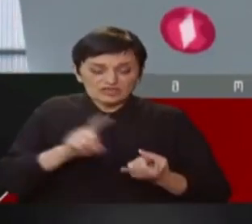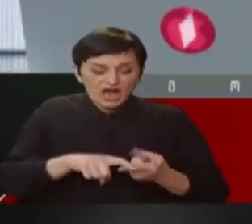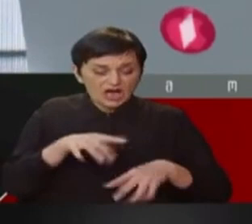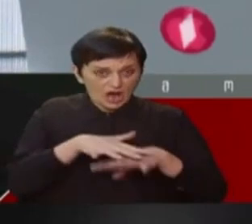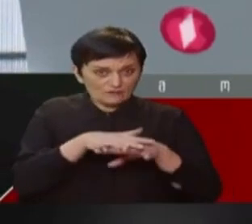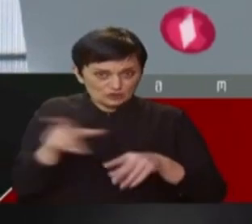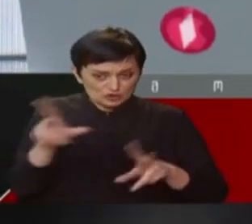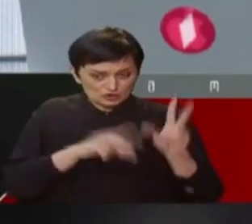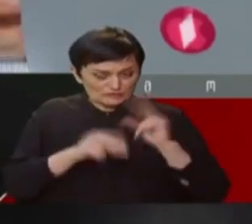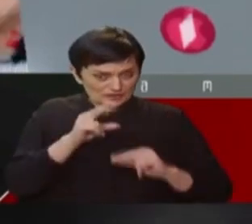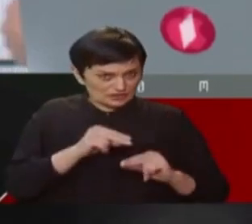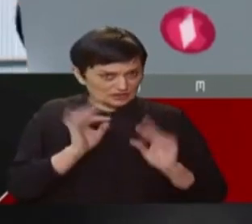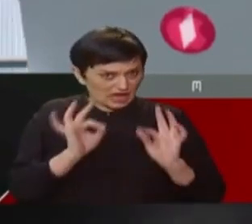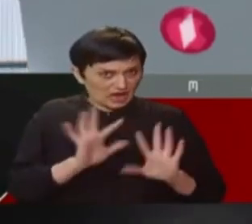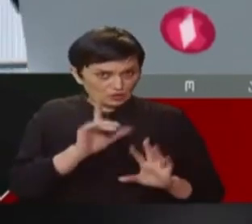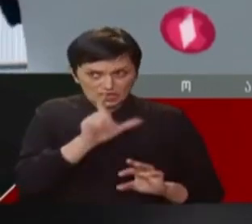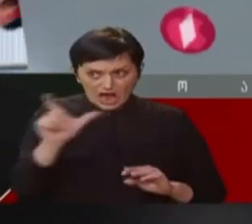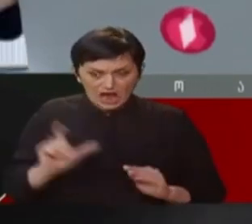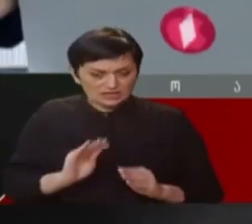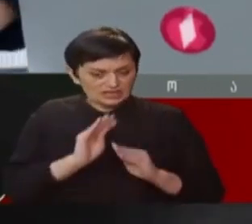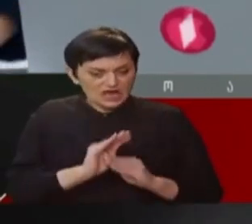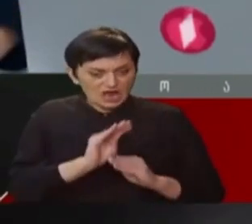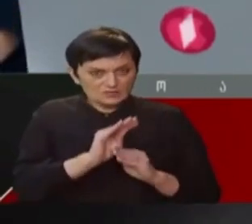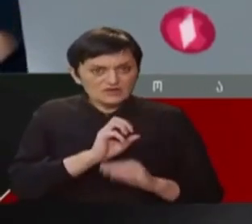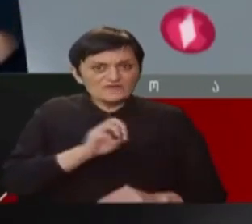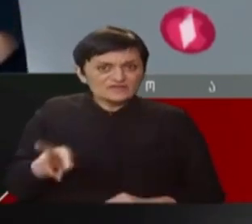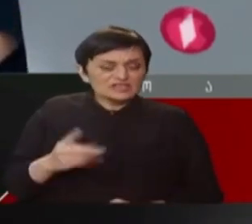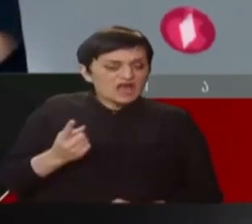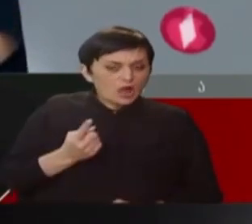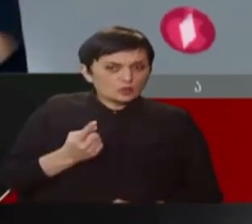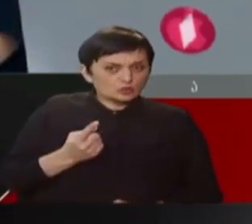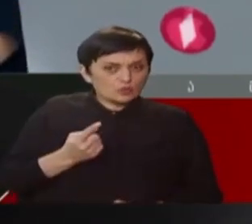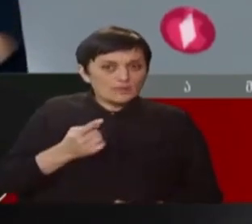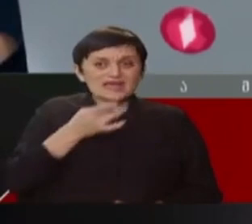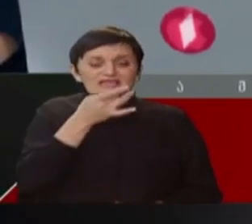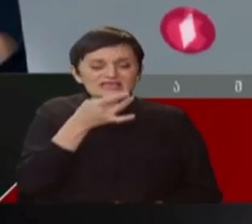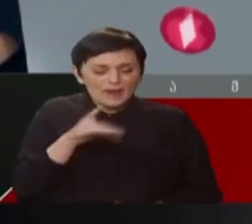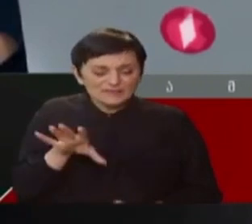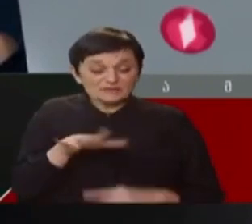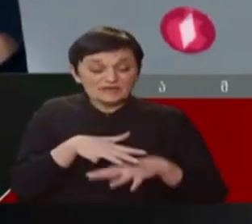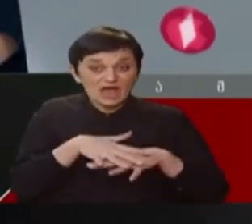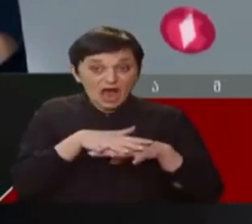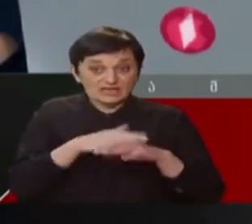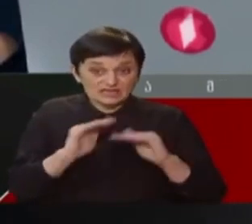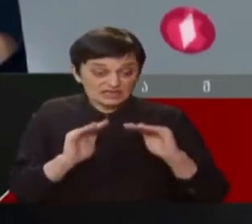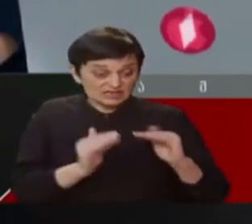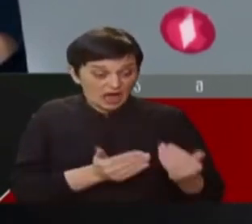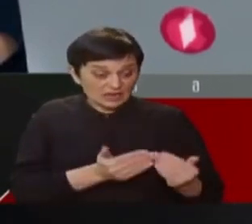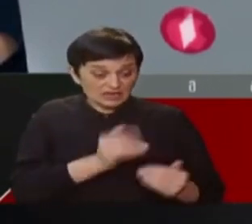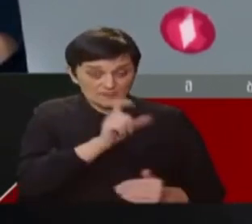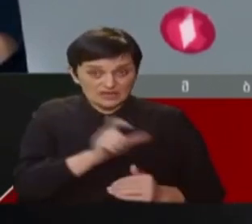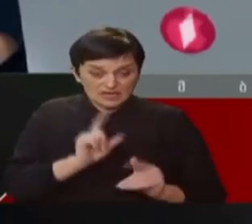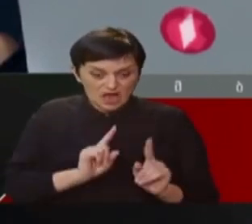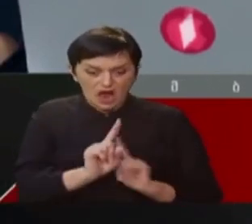რომ არასწორია, რადგან ხალხი არ ემატება იმაზე მეტი, ვიდრე ელოდებიან ხოლმე? ნებისმიერი აქცია, რომელსაც უფრო ნაკლები ხალხი მისდის, იქეთ და